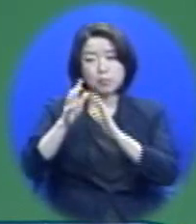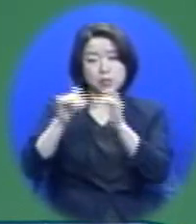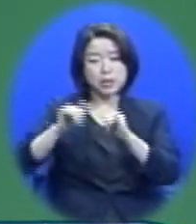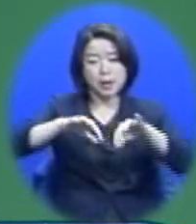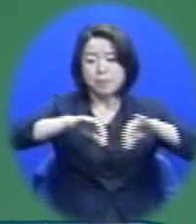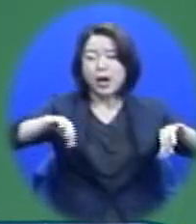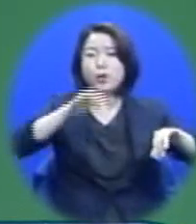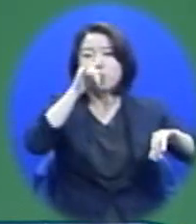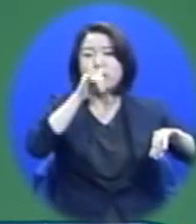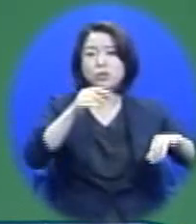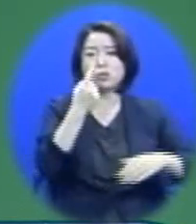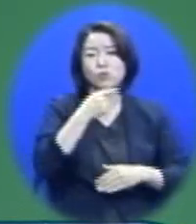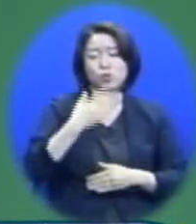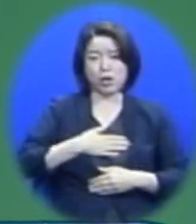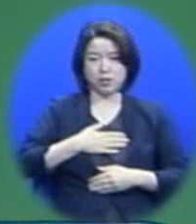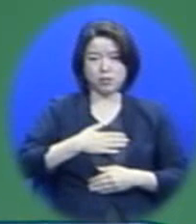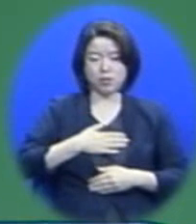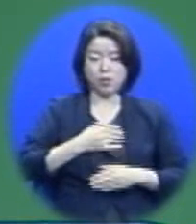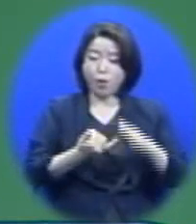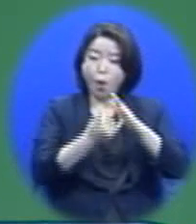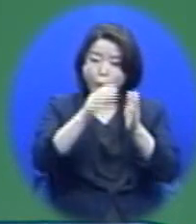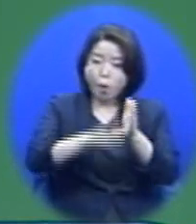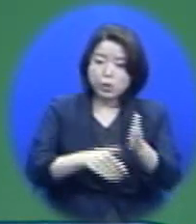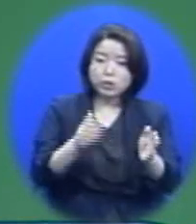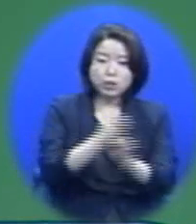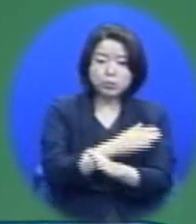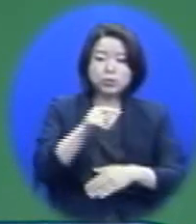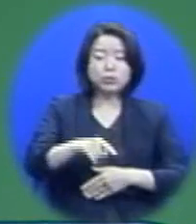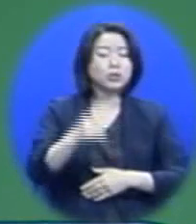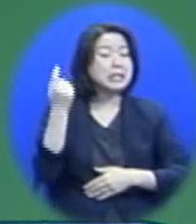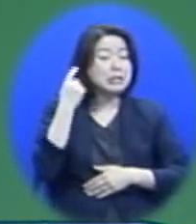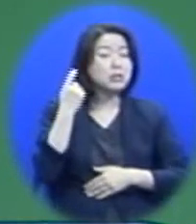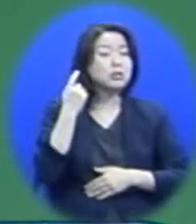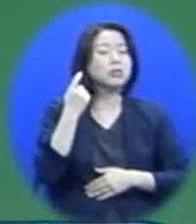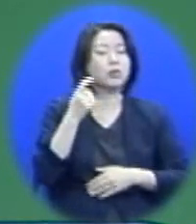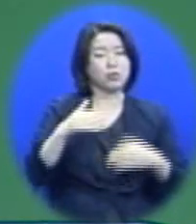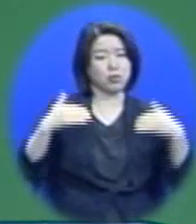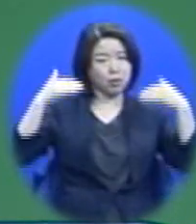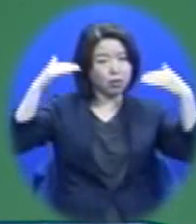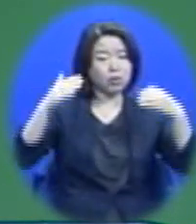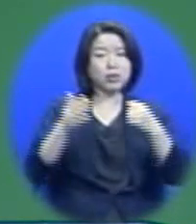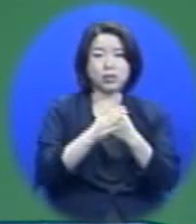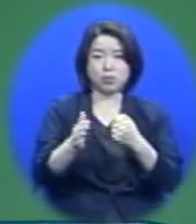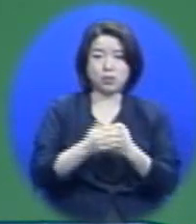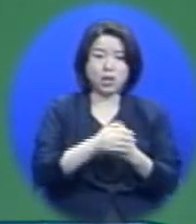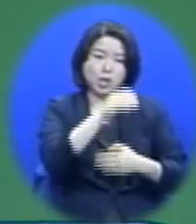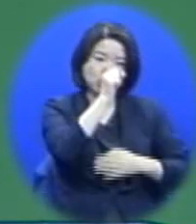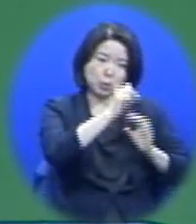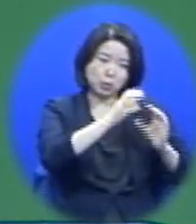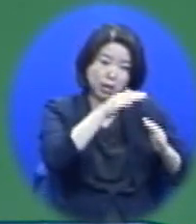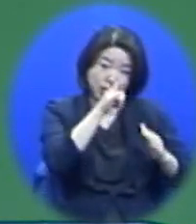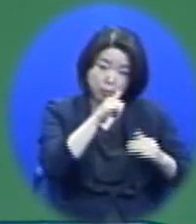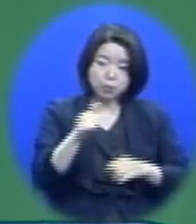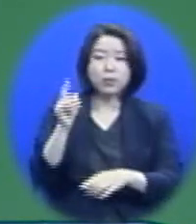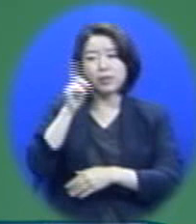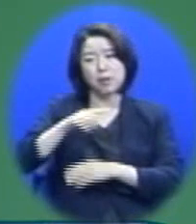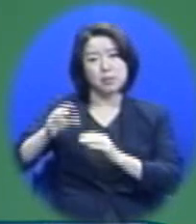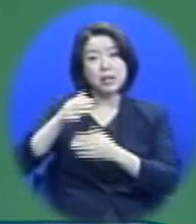알았어요. 어릴 때부터 그렇게 듣고 보았으니까. 좋은 나라가 있고 나쁜 나라가 있고.